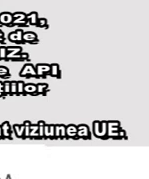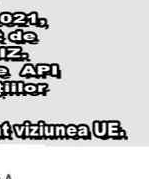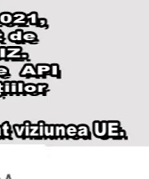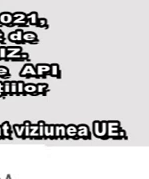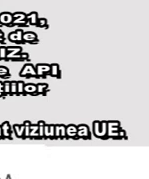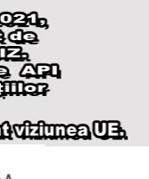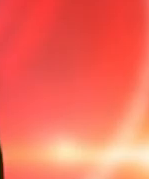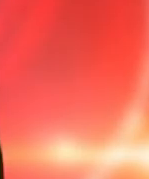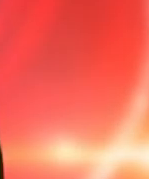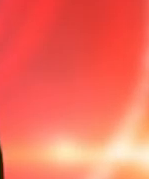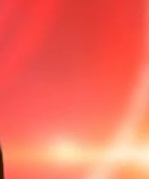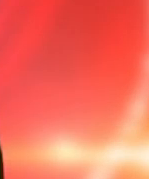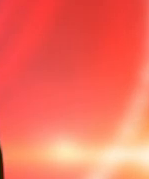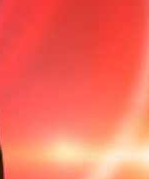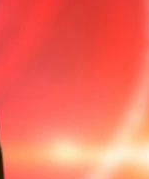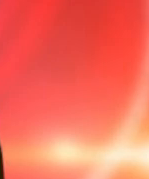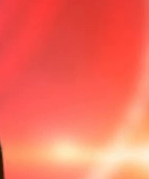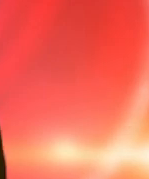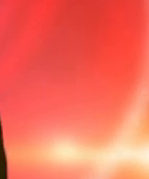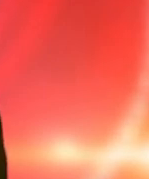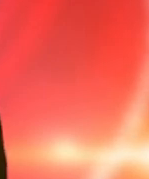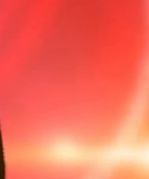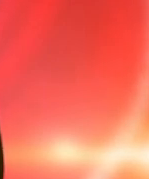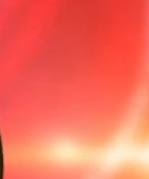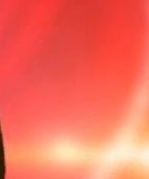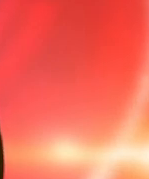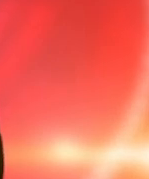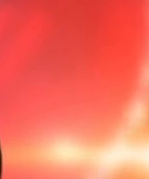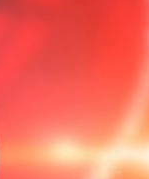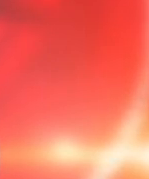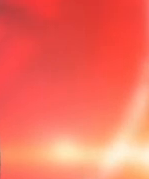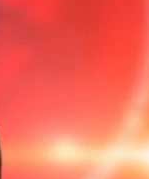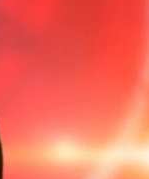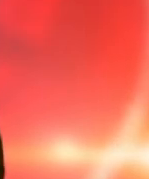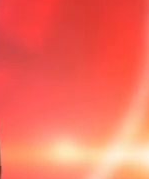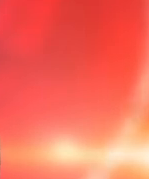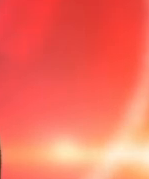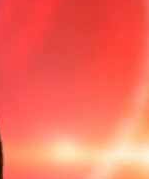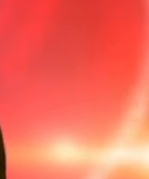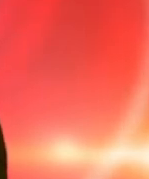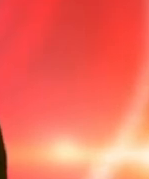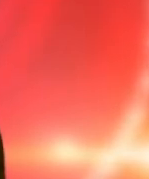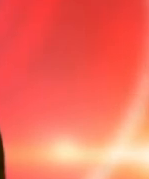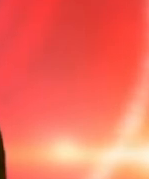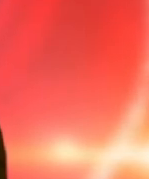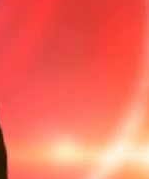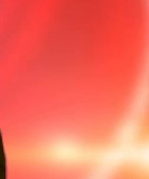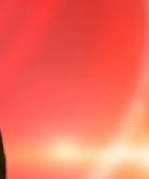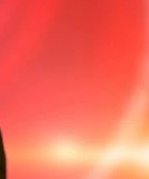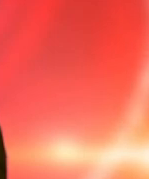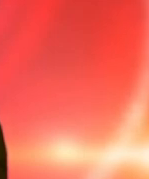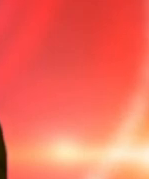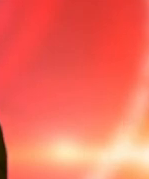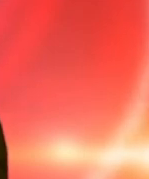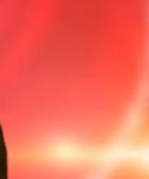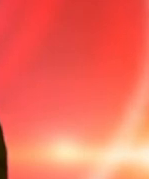Ce fac oamenii din satul Bogdanovca Nouă cu deșeurile, Care este părerea lor privitor la taxa de 11 lei